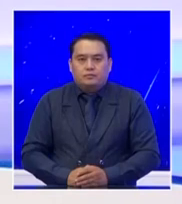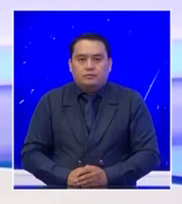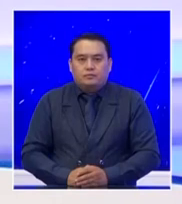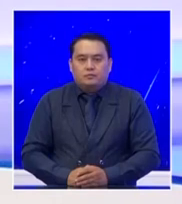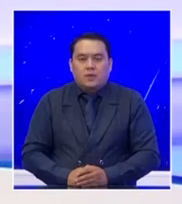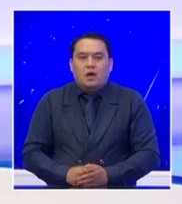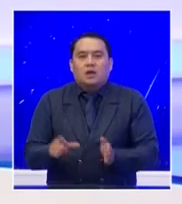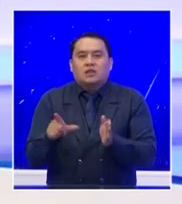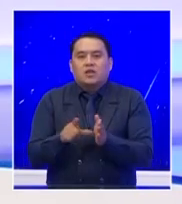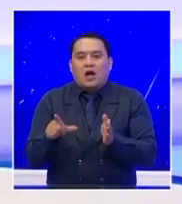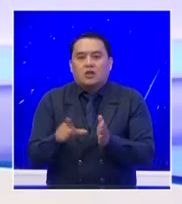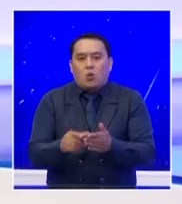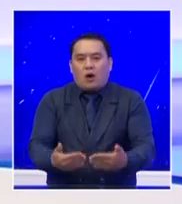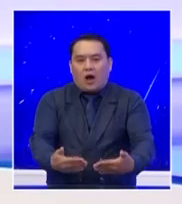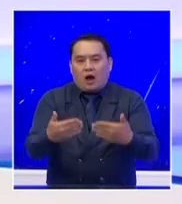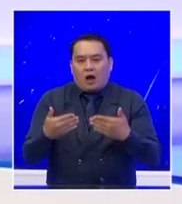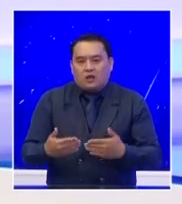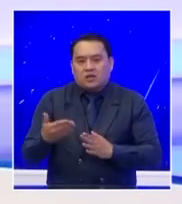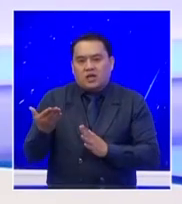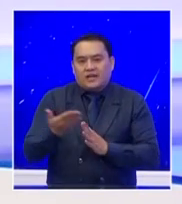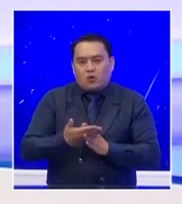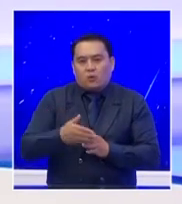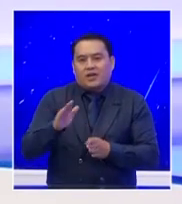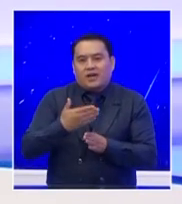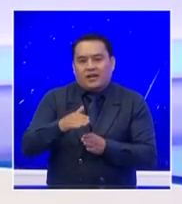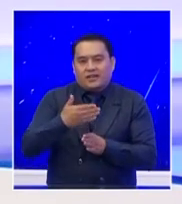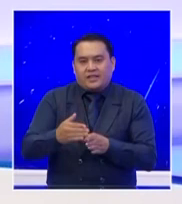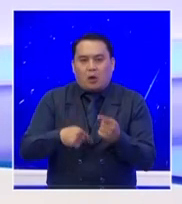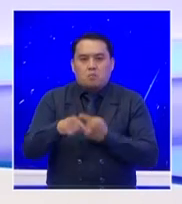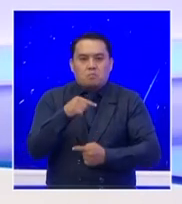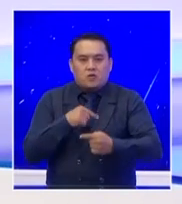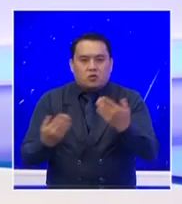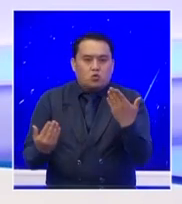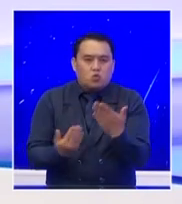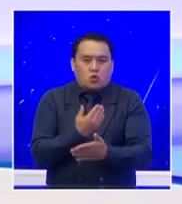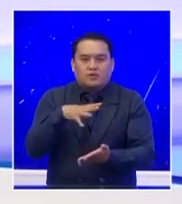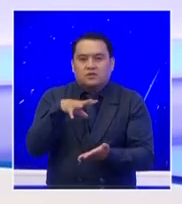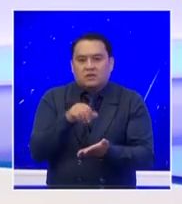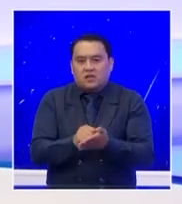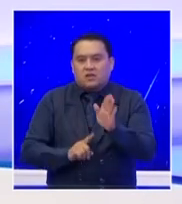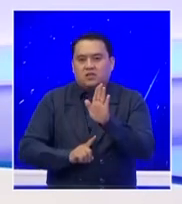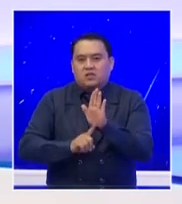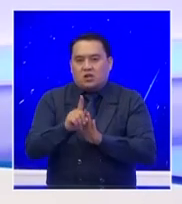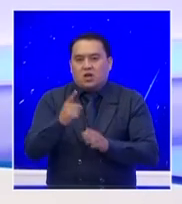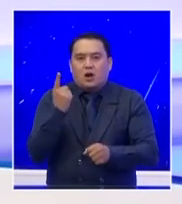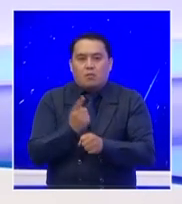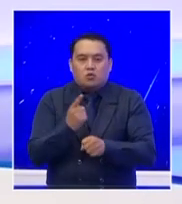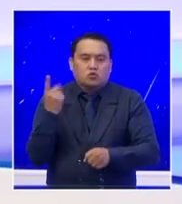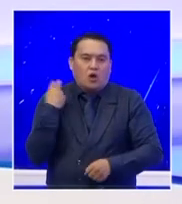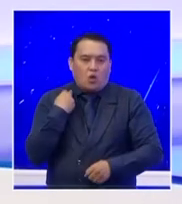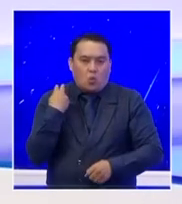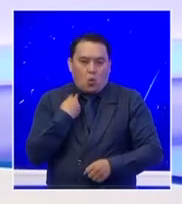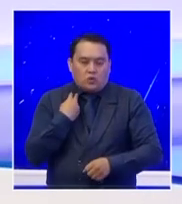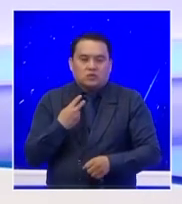Отсрочки по налогам, льготное кредитование малого и среднего бизнеса, новая дорожная карта занятости, недопущение роста долговой